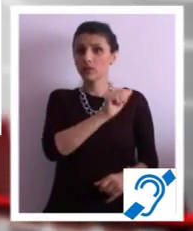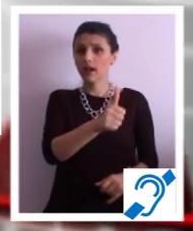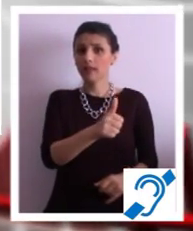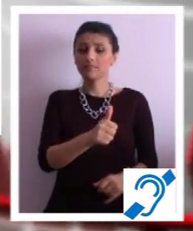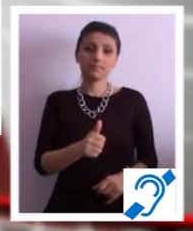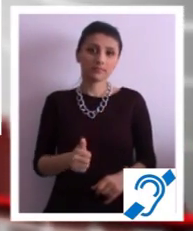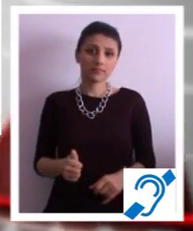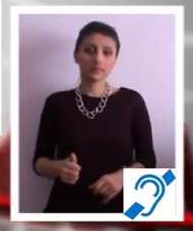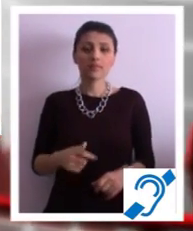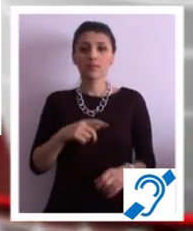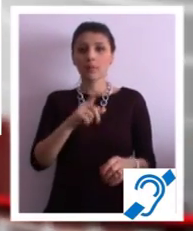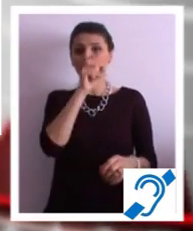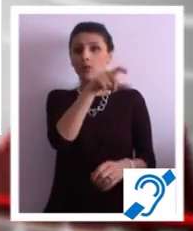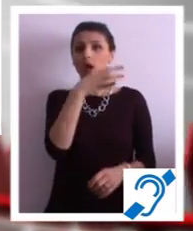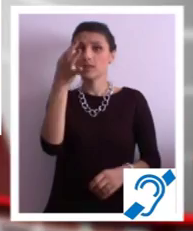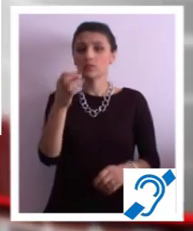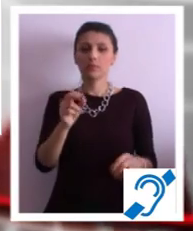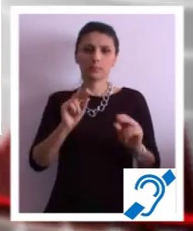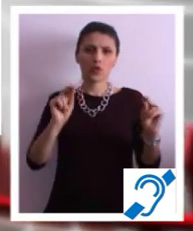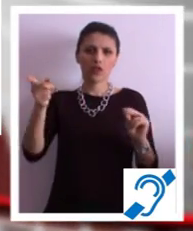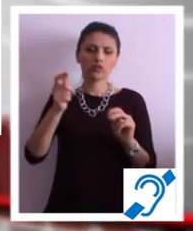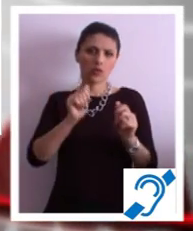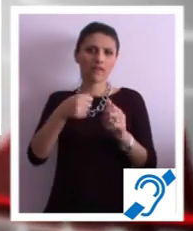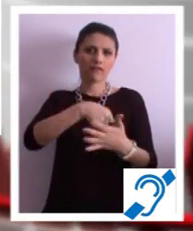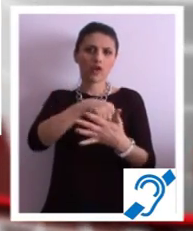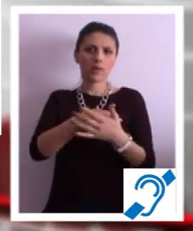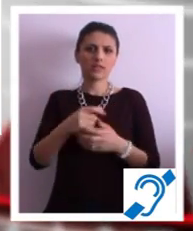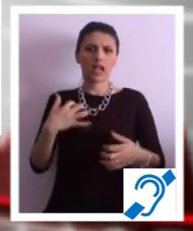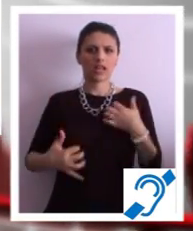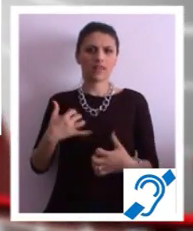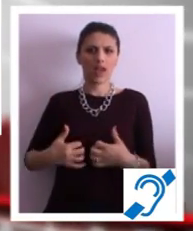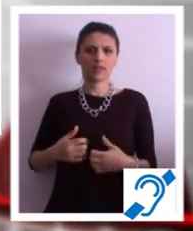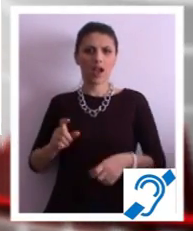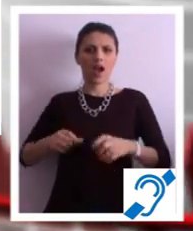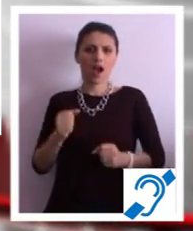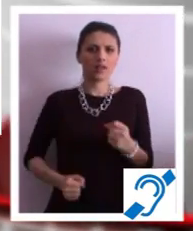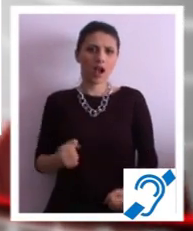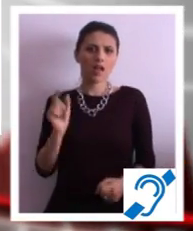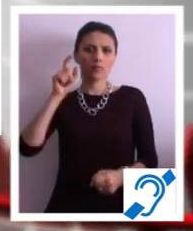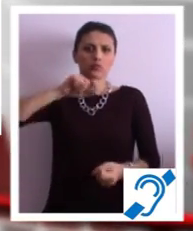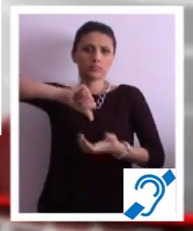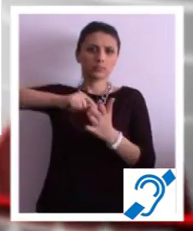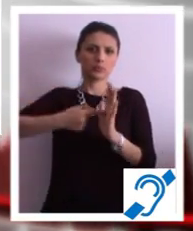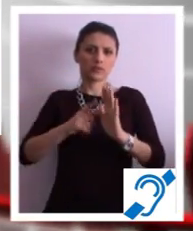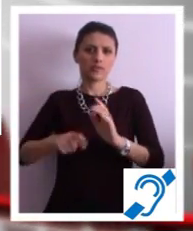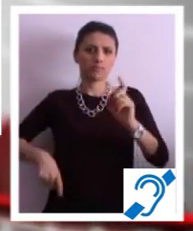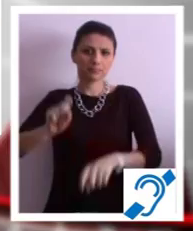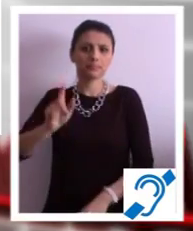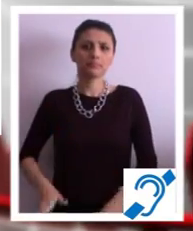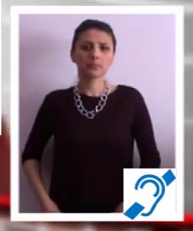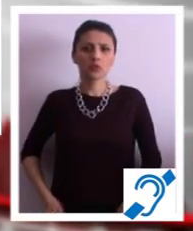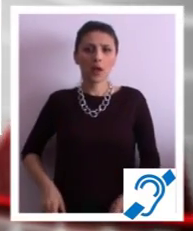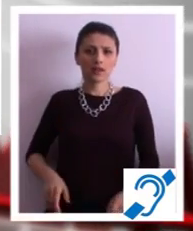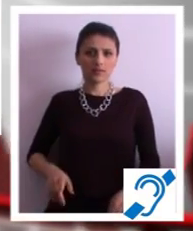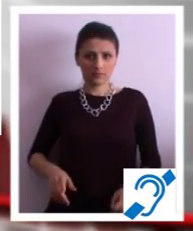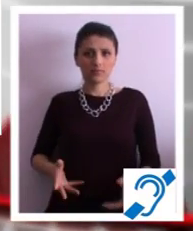zis, că nu prea știe de un profesor fotbal. Domnul profesor s-a enervat, l-a alergat, i-a pus piedică. Și după l-a apucat și i-a dat cerere. Nu am zis că